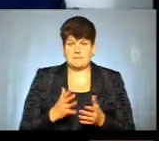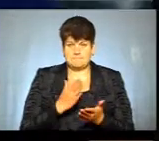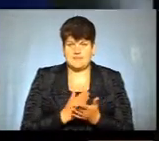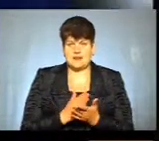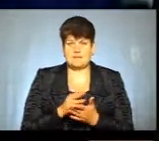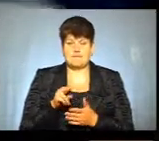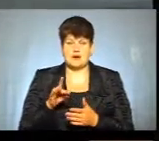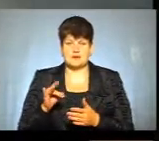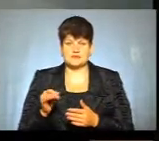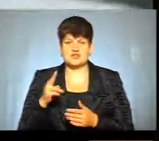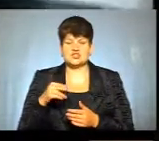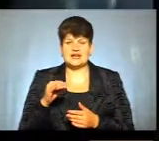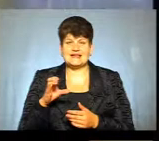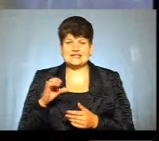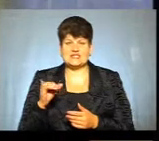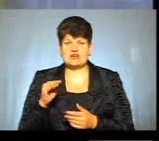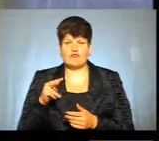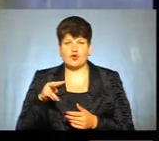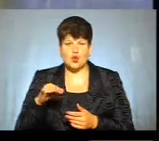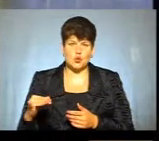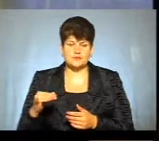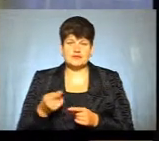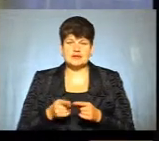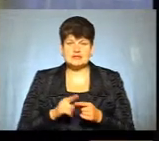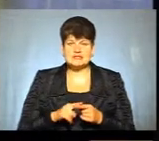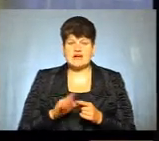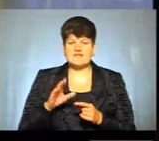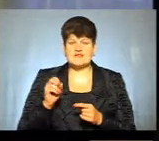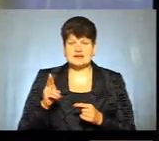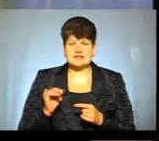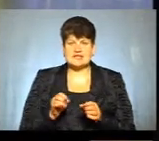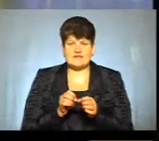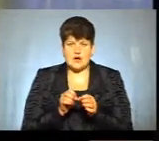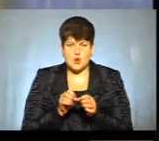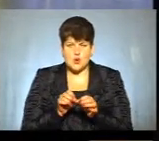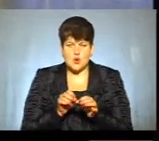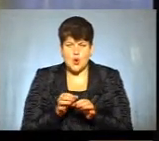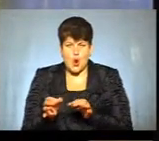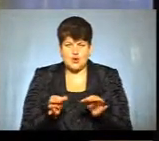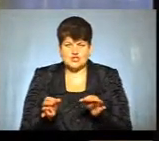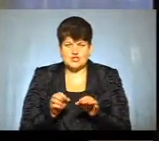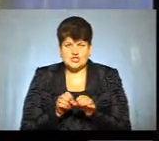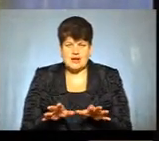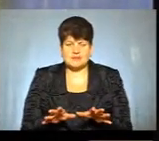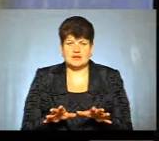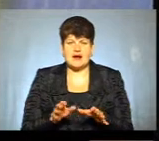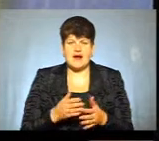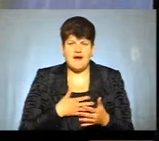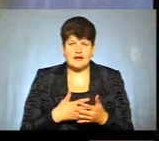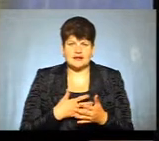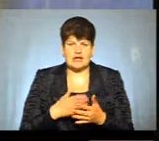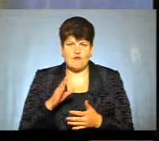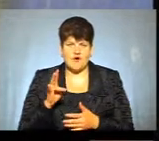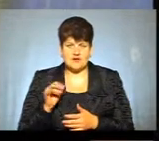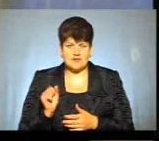параметри. Джесіфлю трьохкомпонентна вакцина, вакцина ваксигріп розщеплена. Це інактивована вакцина, щоб ви це